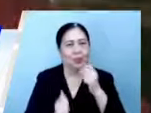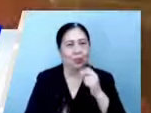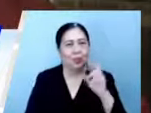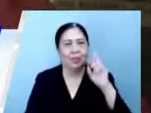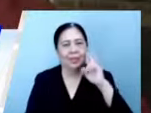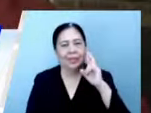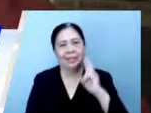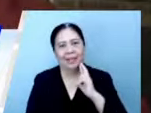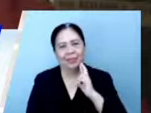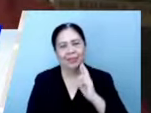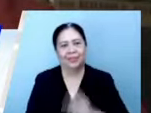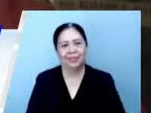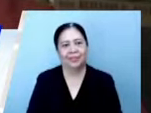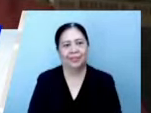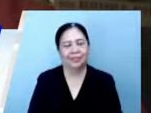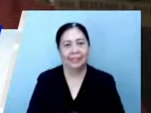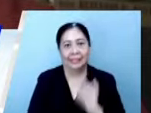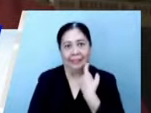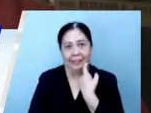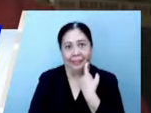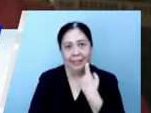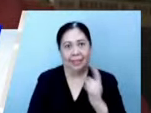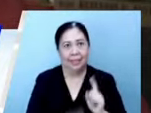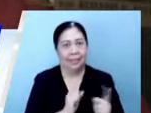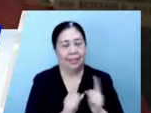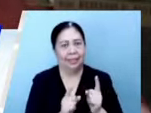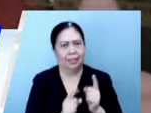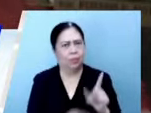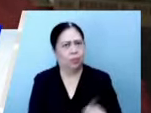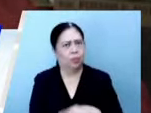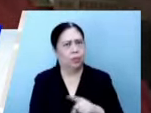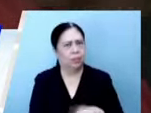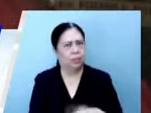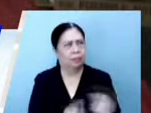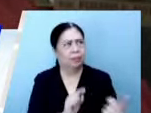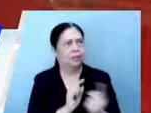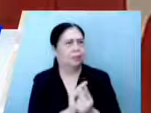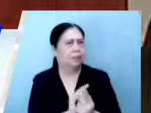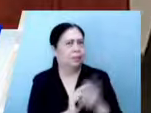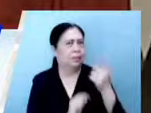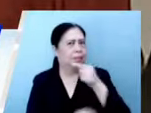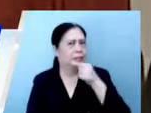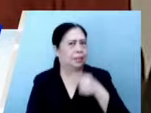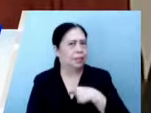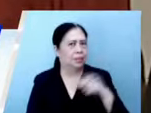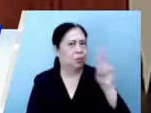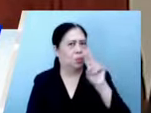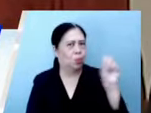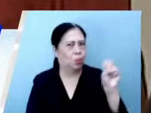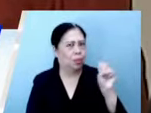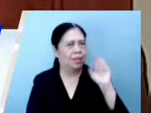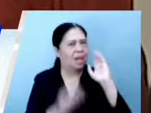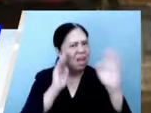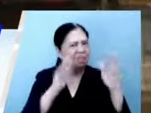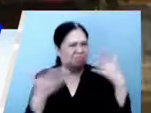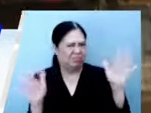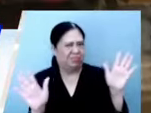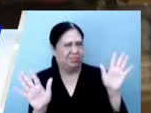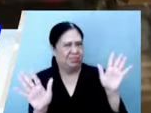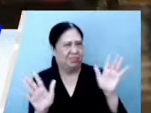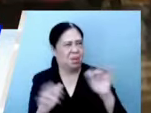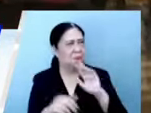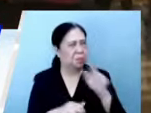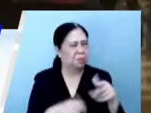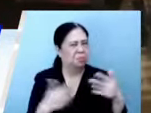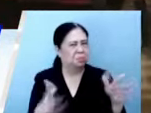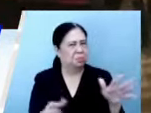Ramos. Kanina nakapag-usap kami na mas matagal kasi nakita kami nung nag-guest ako sa AOS, nag-hi hello lang, nangamusta lang ako and I had